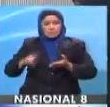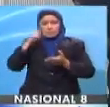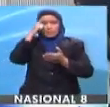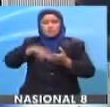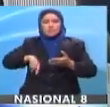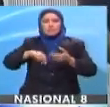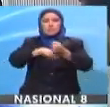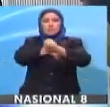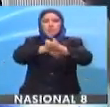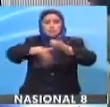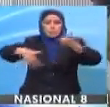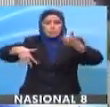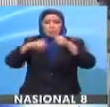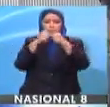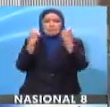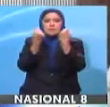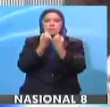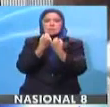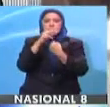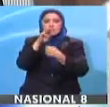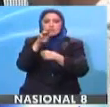anak Syarikat Mara